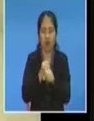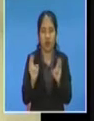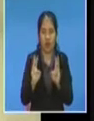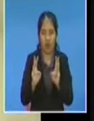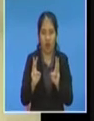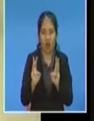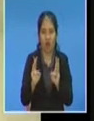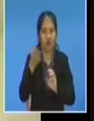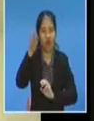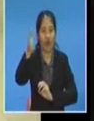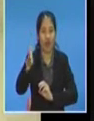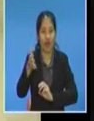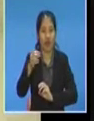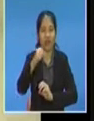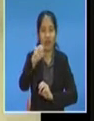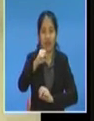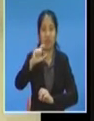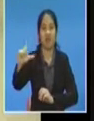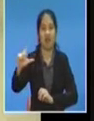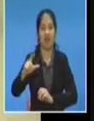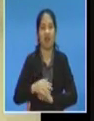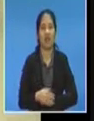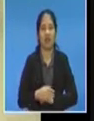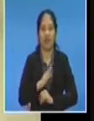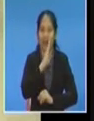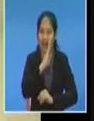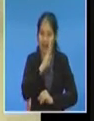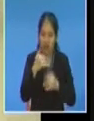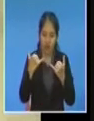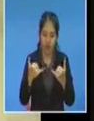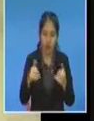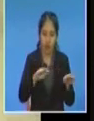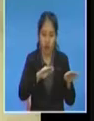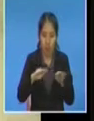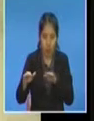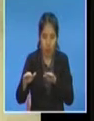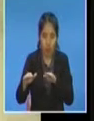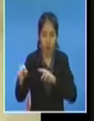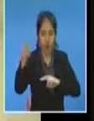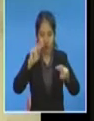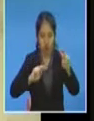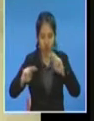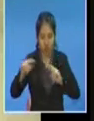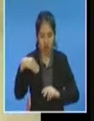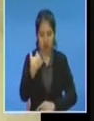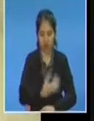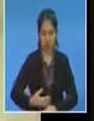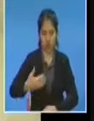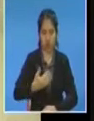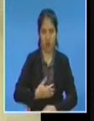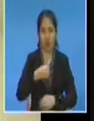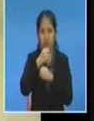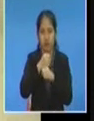ณ10ล้านถ้าเราไม่เตรียมความพร้อมนำผู้สูงวัยที่มีสุขภาพดีตามข้อที่1นะ